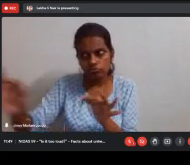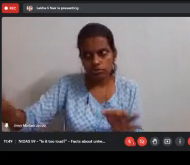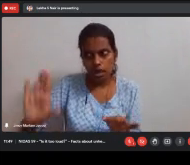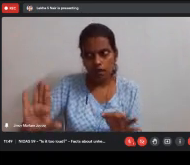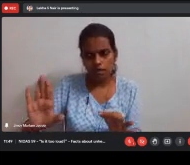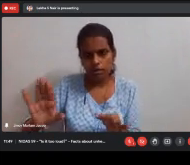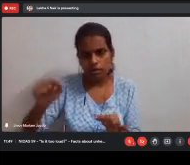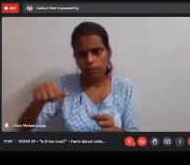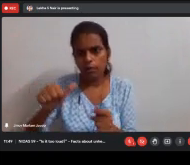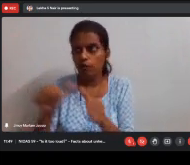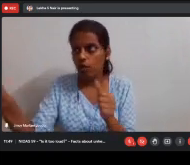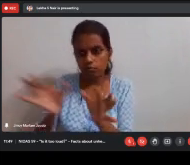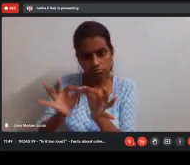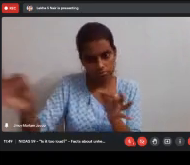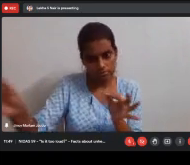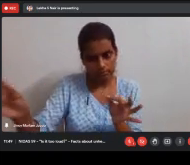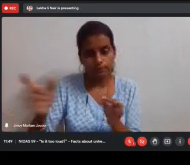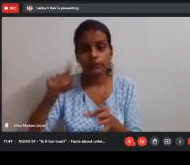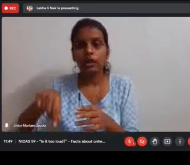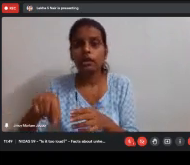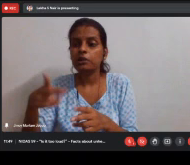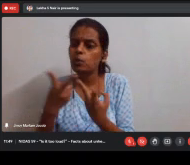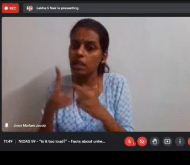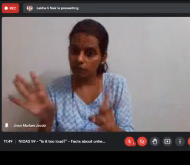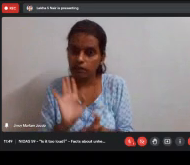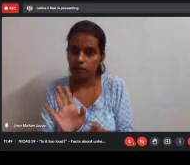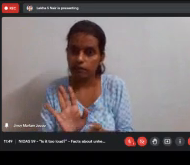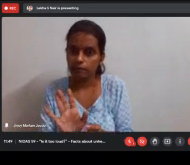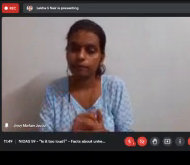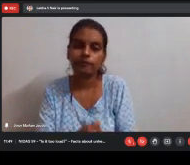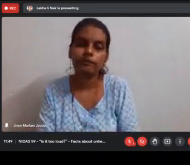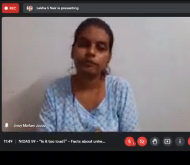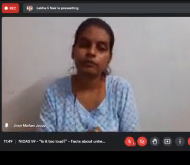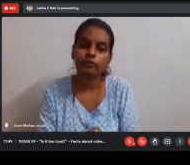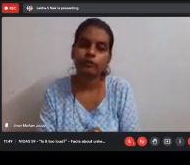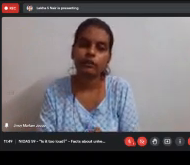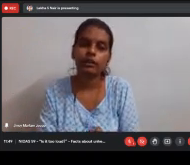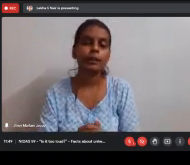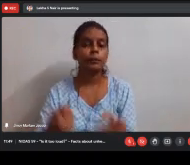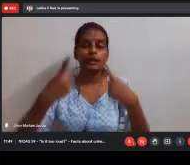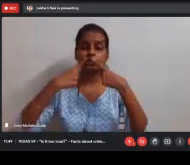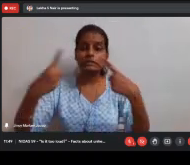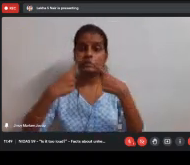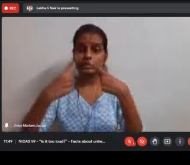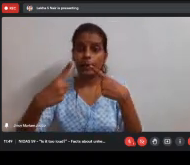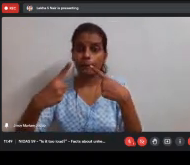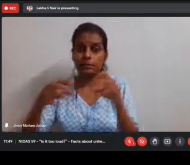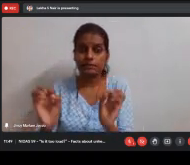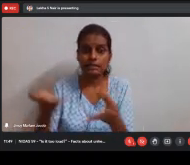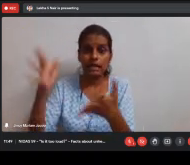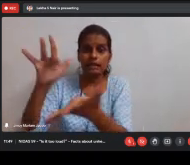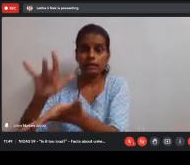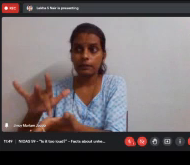പരീക്ഷിച്ചു നോക്കിയാൽ മതി. ആ ആപ്പ് നിങ്ങൾ ഡൗൺലോഡ് ചെയ്യുകയാണെങ്കിൽ നിങ്ങൾ ഒരു ബസ്സിൽ പോവുകയാണെന്ന് വെച്ചോ, എഞ്ചിന്റെ അടുത്ത് ഡ്രൈവറിന്റെ അടുത്ത് ആ